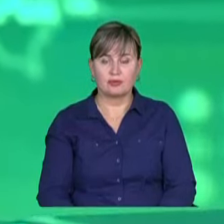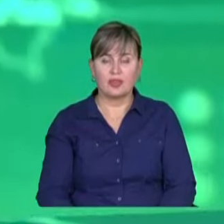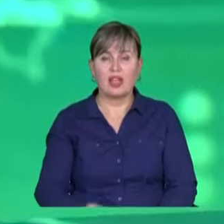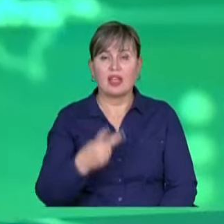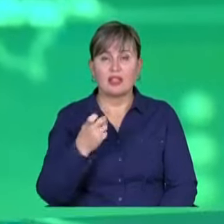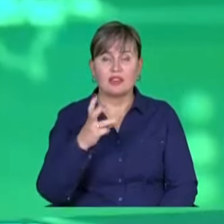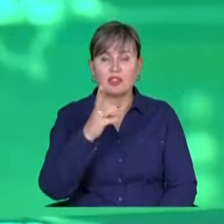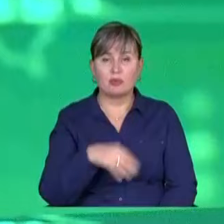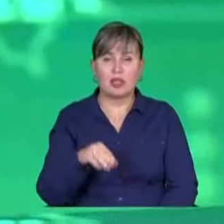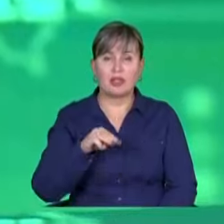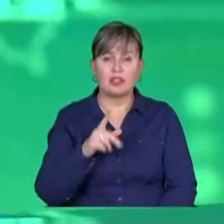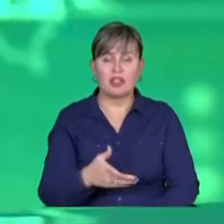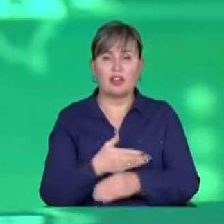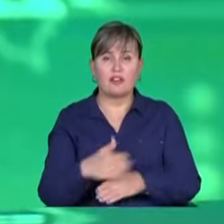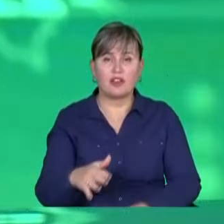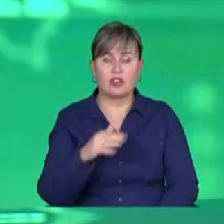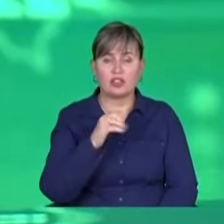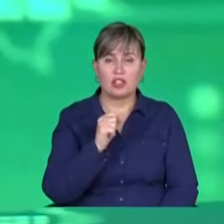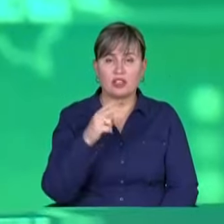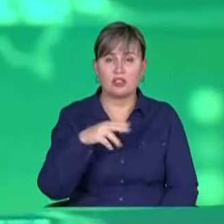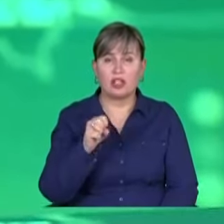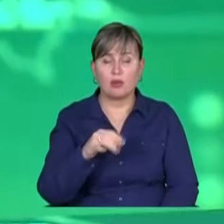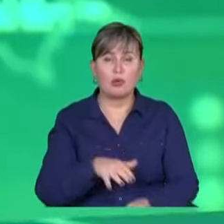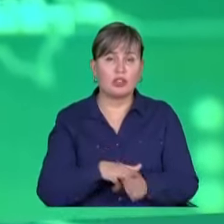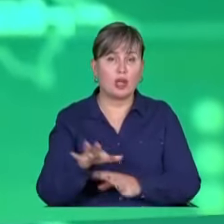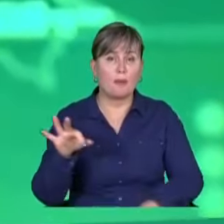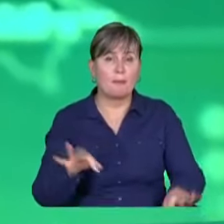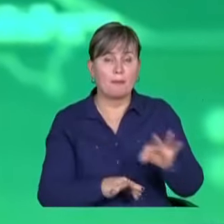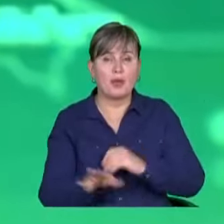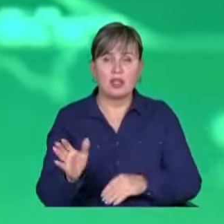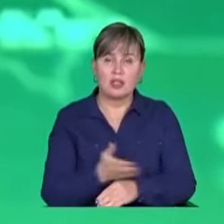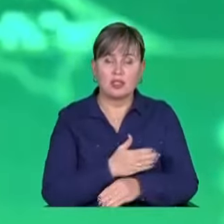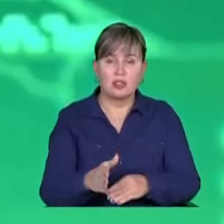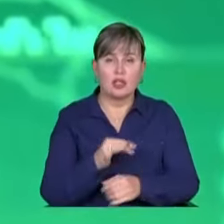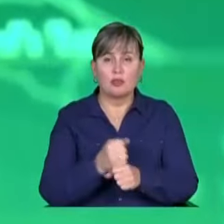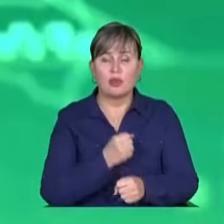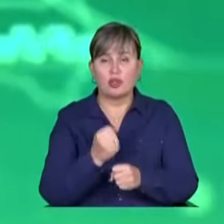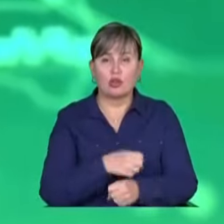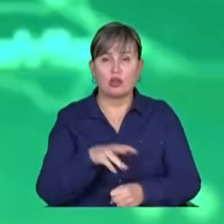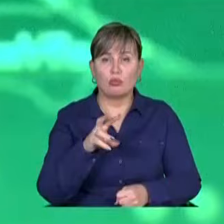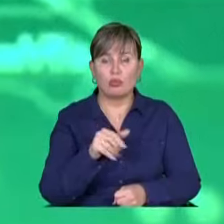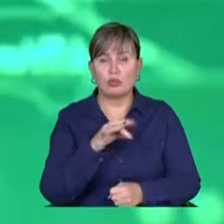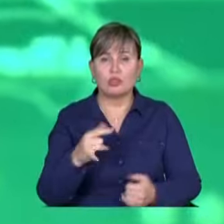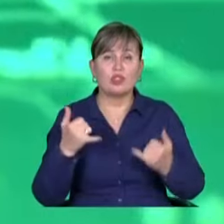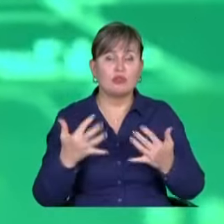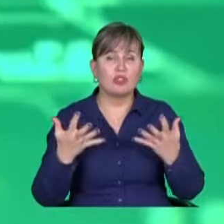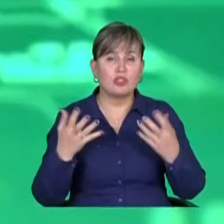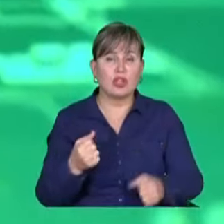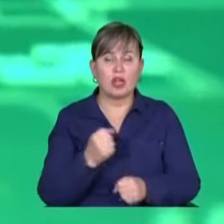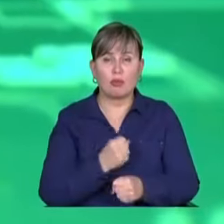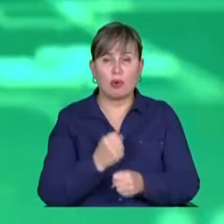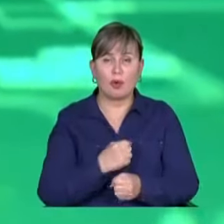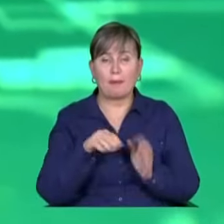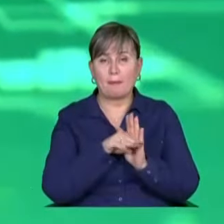200 миллиардов тенге выделит Жасылдаму на реализацию проектов по сортировке и переработке мусора. С сегодняшнего дня заработала